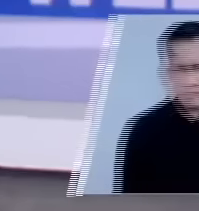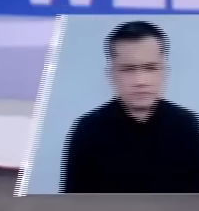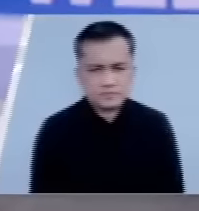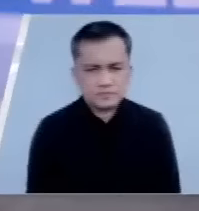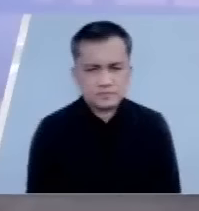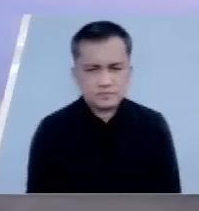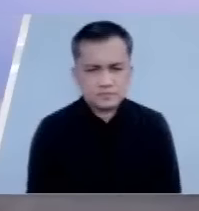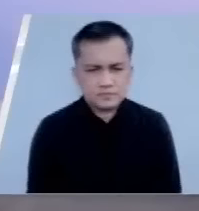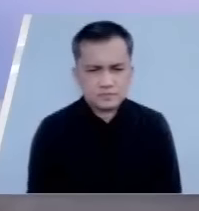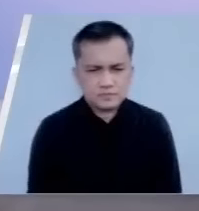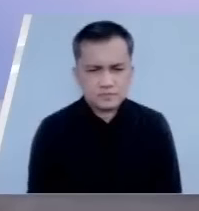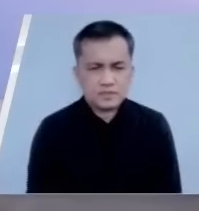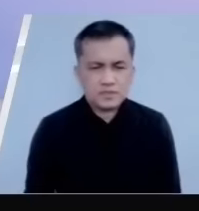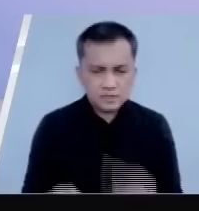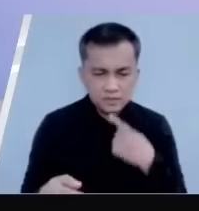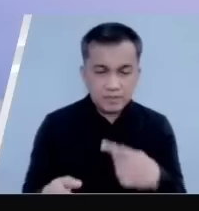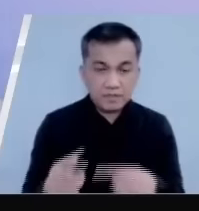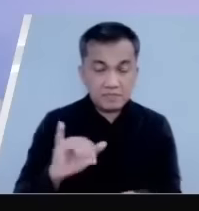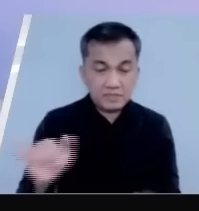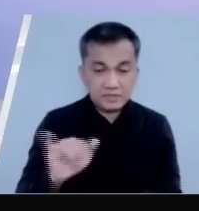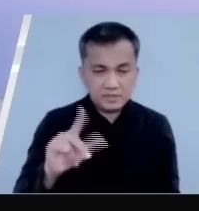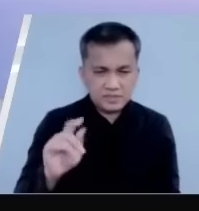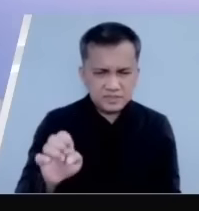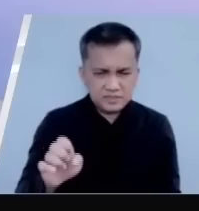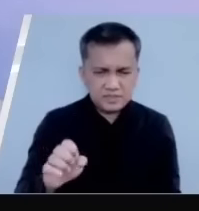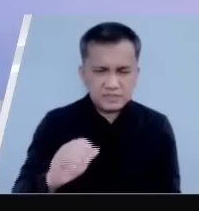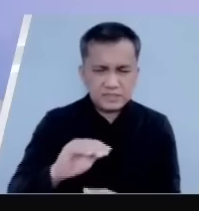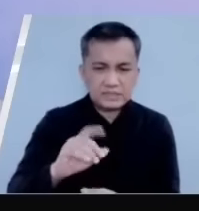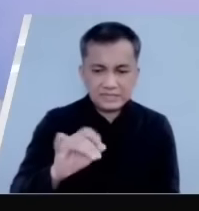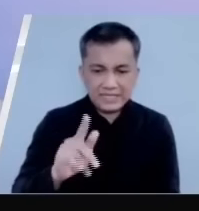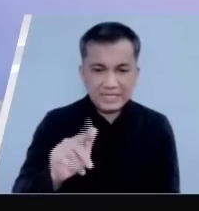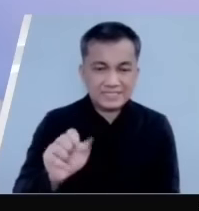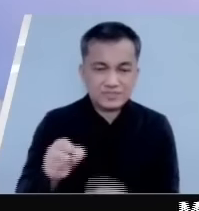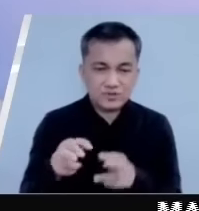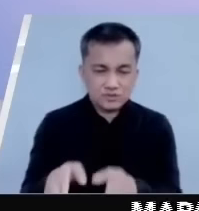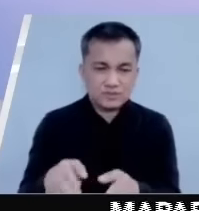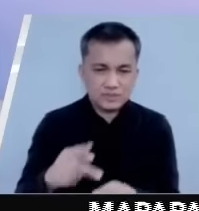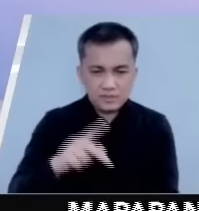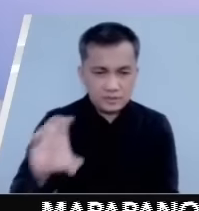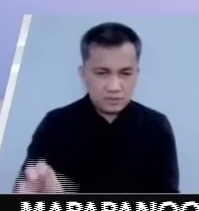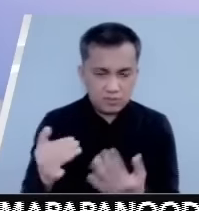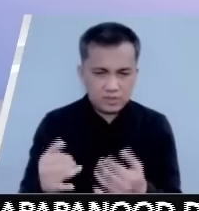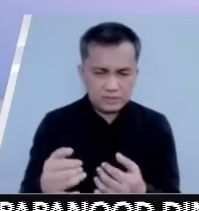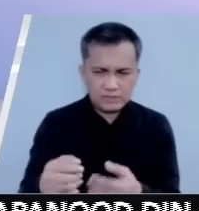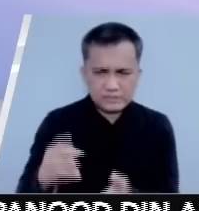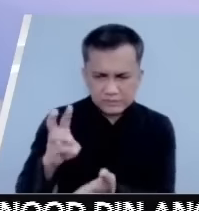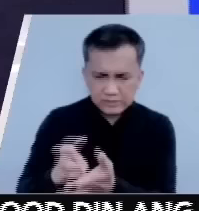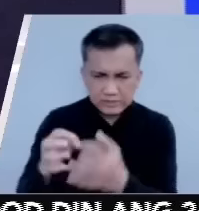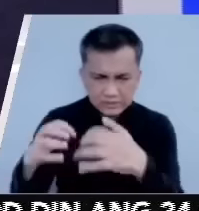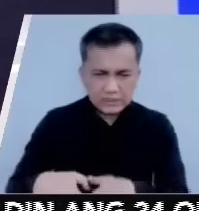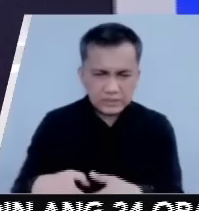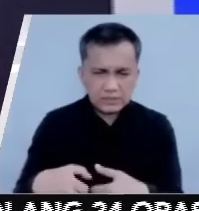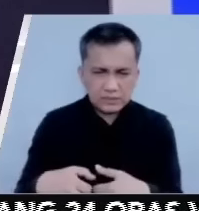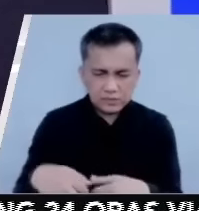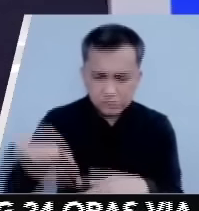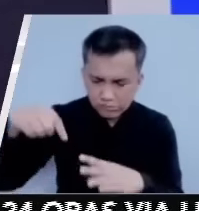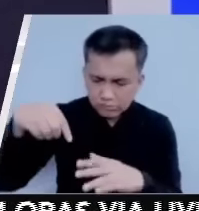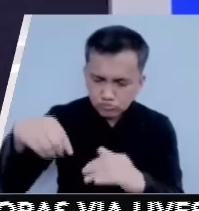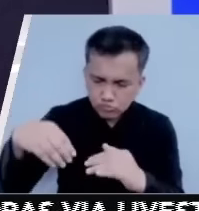Mistula nagkalawa sa gitna ng Salus Road sa Pasay. Matapos bumigay ang bahagi nito at nagkaroon ng malalim na butas. Halos